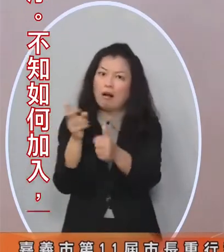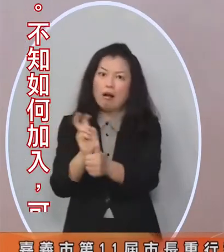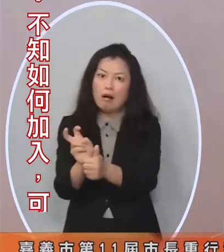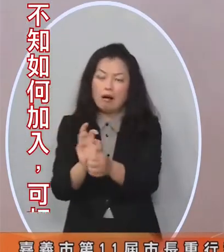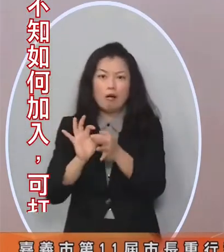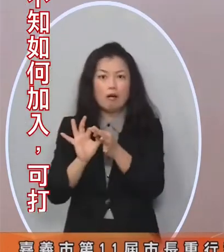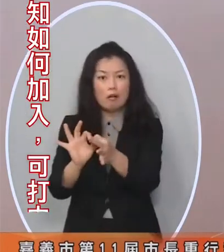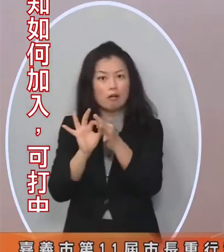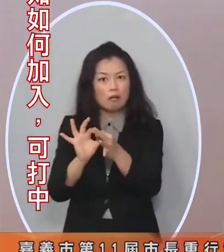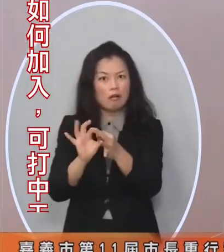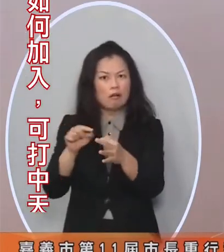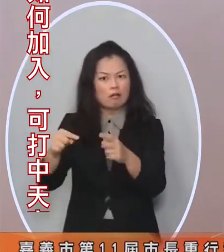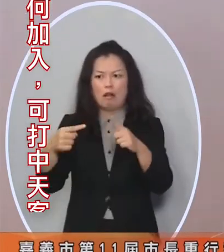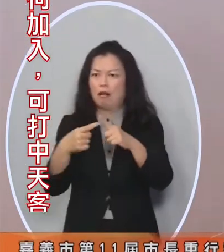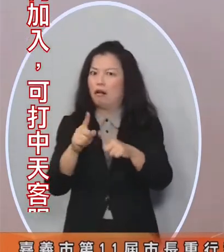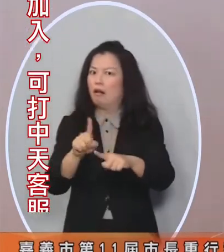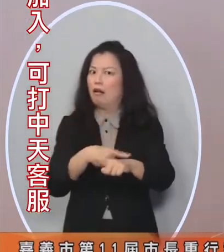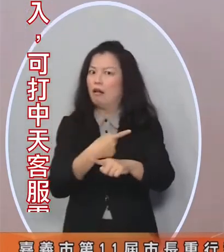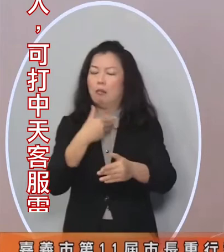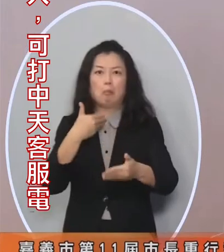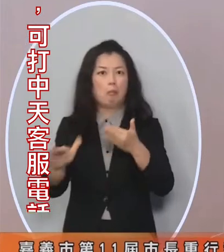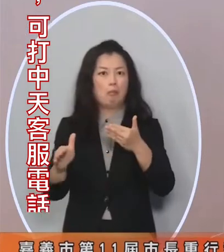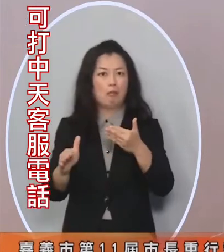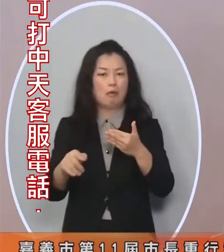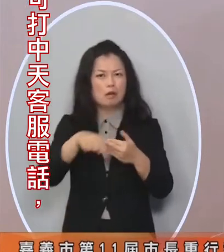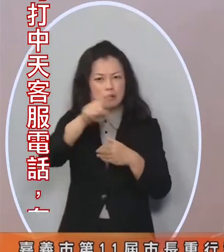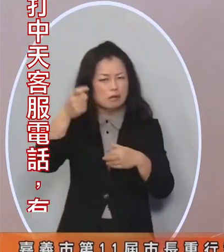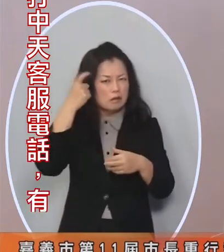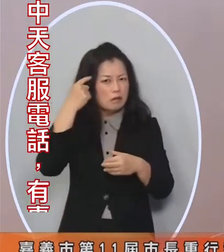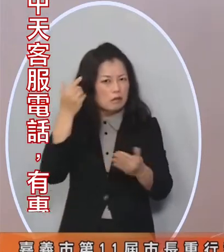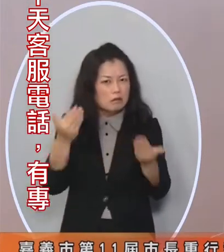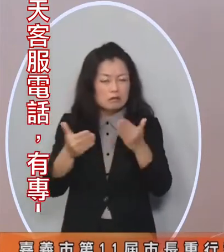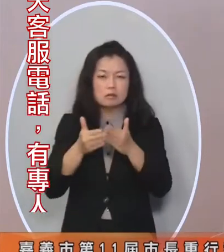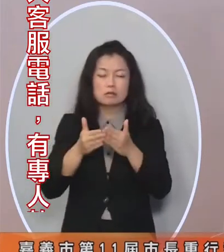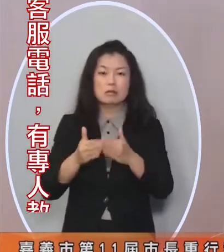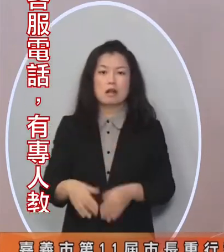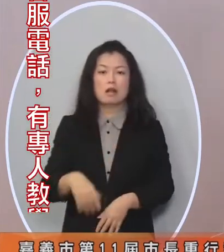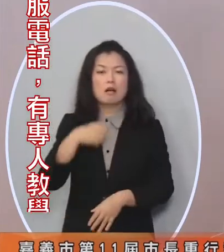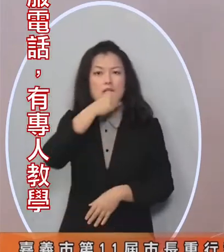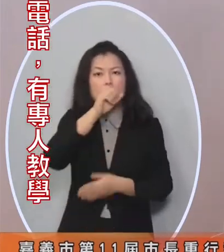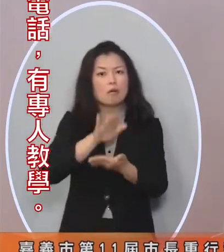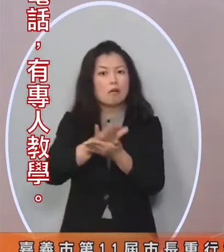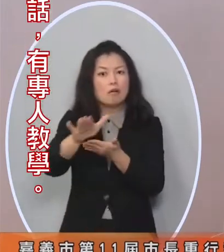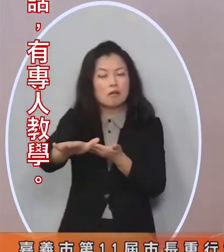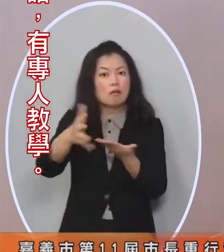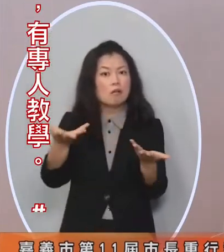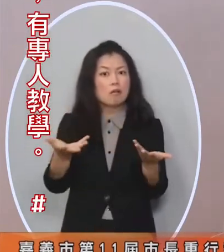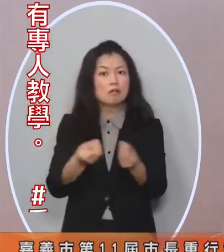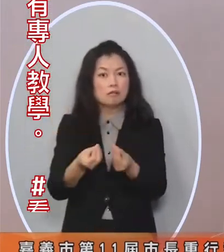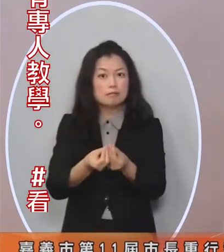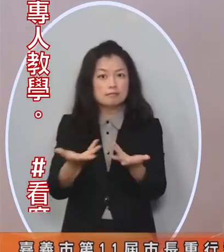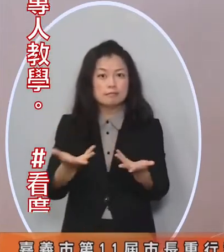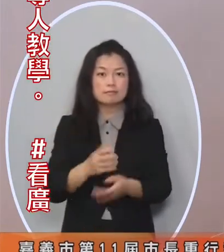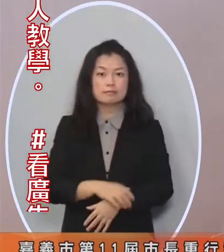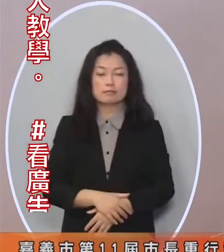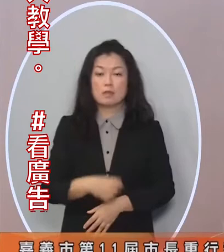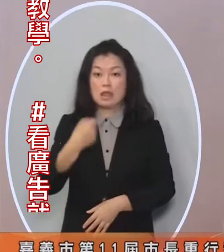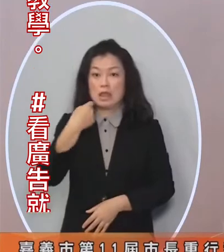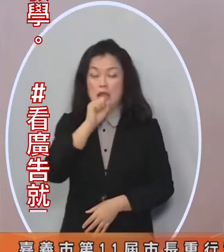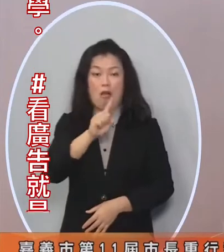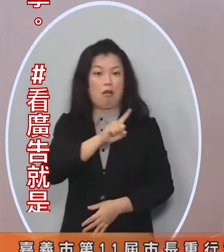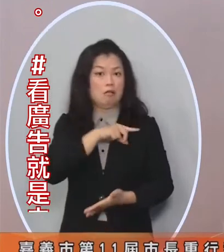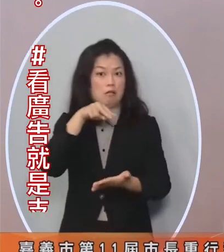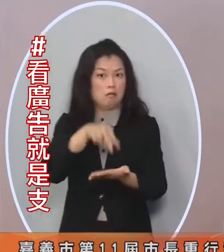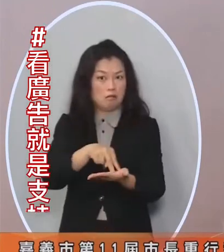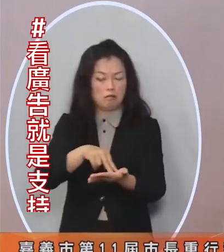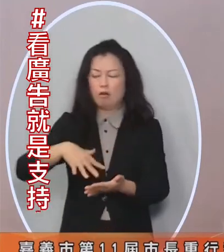的，所以我们要脑袋非常清楚啊。这是我的看法。那台湾的前途呢？我认为台湾不是独立，也